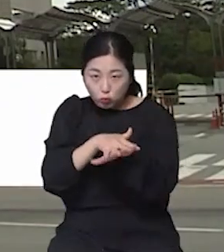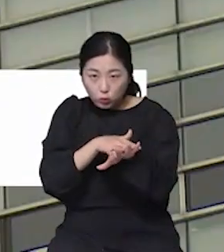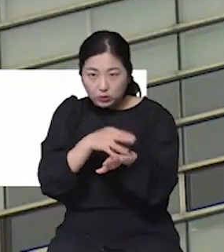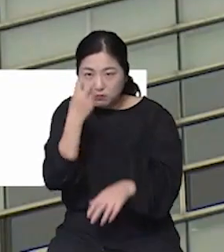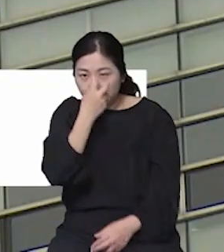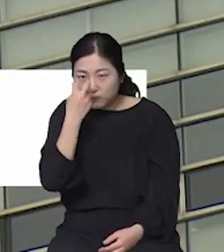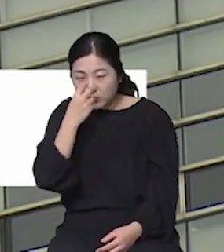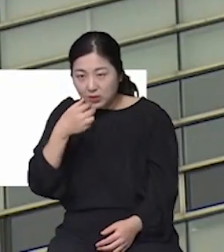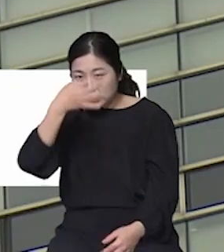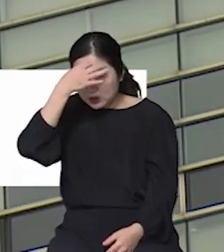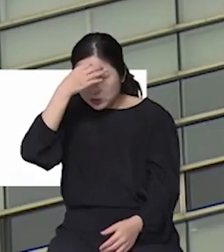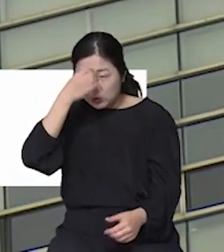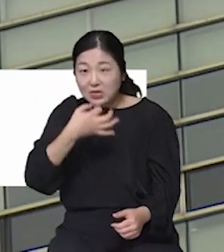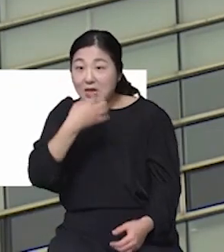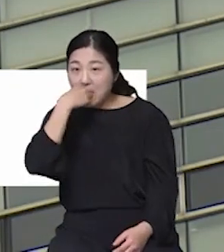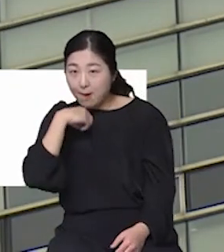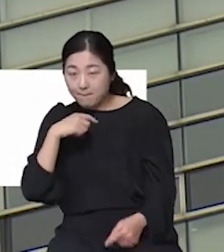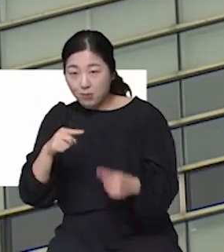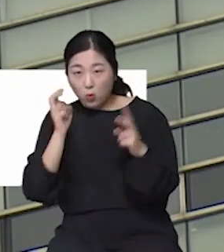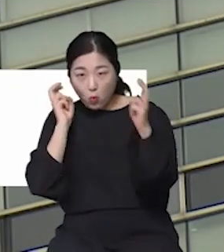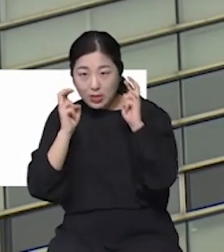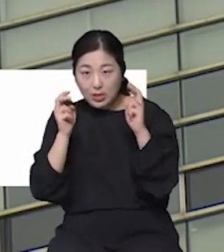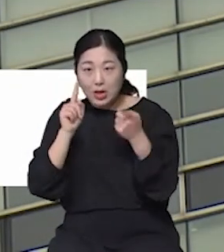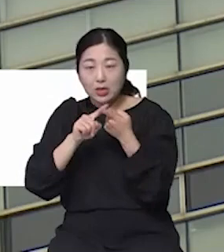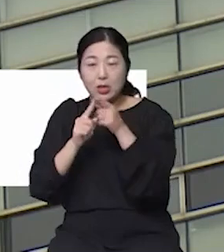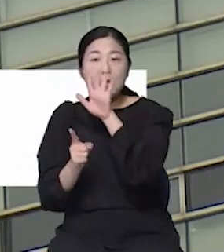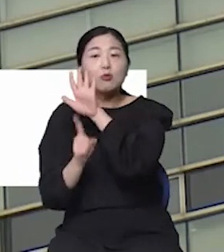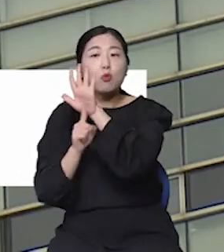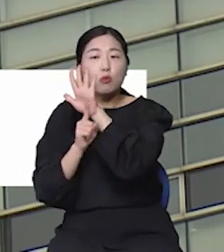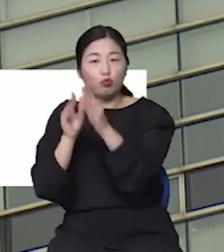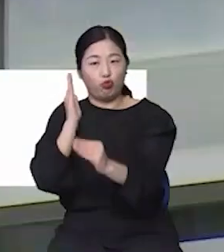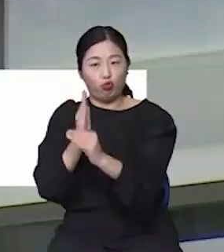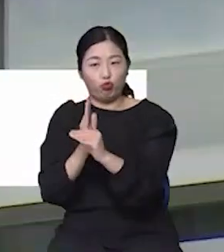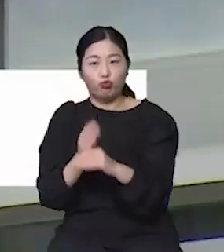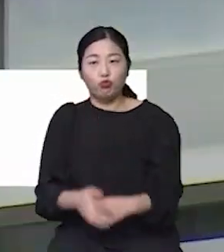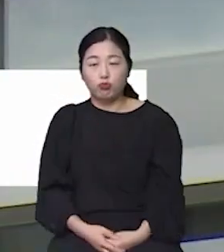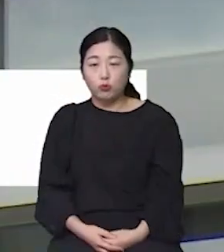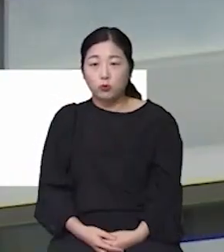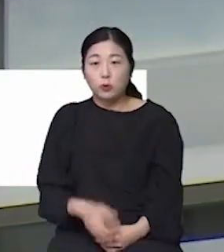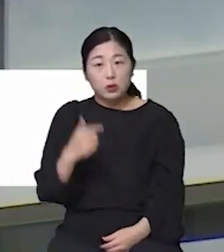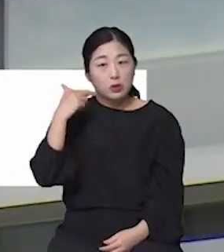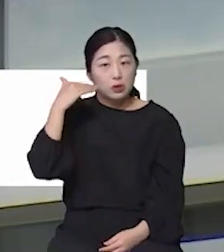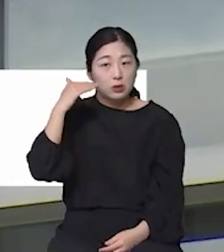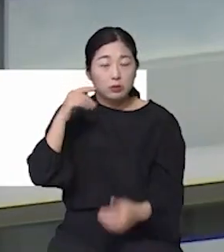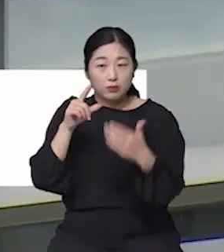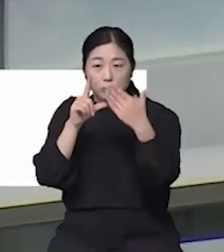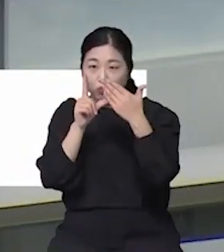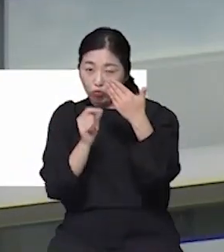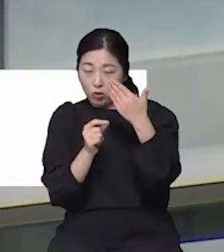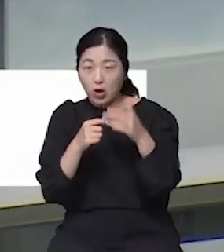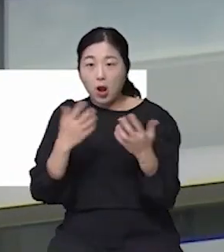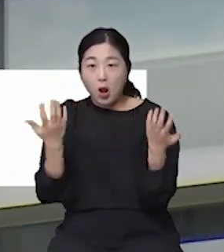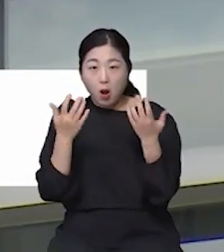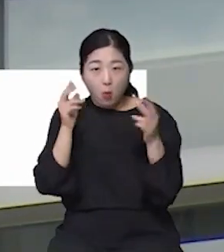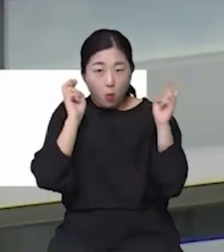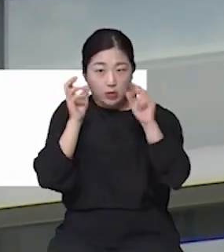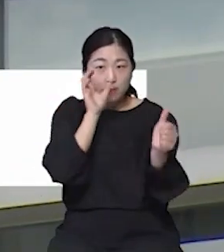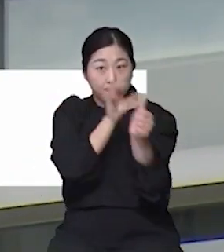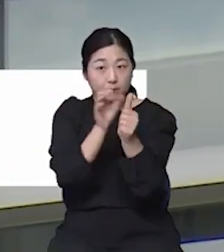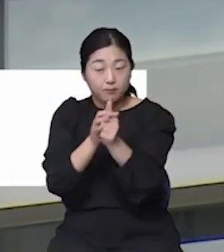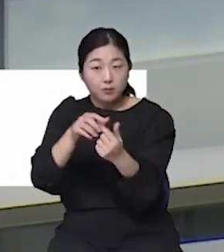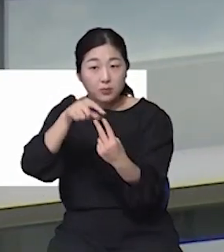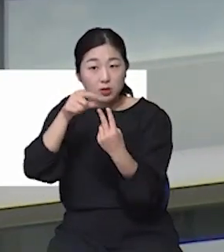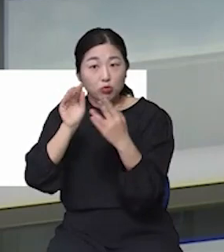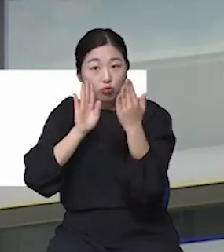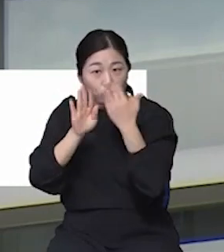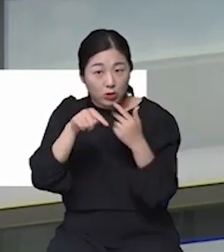진단과 기능 효율화 용역을 수행할 기관 모집을 공고했습니다. 다음 달 중 업체를 선정하면 용역을 통해 기관별